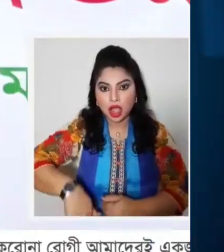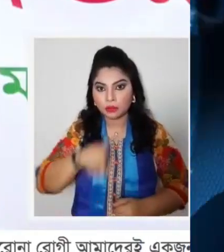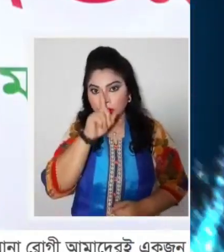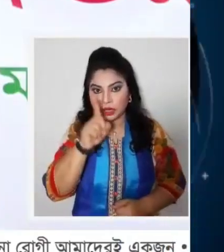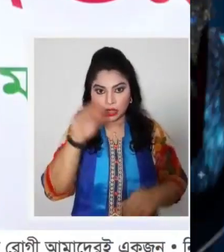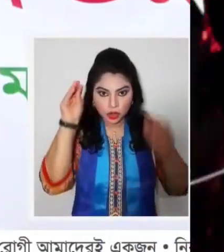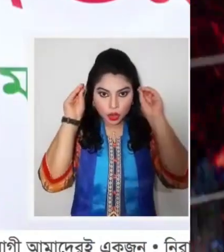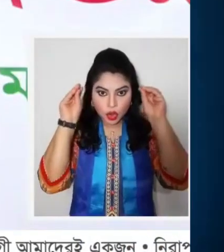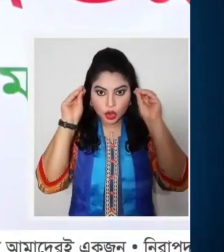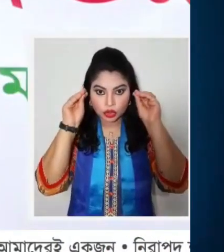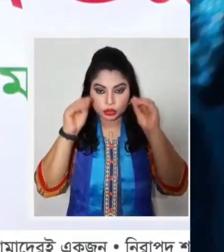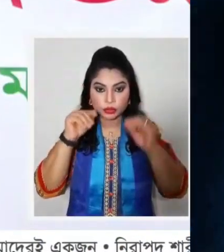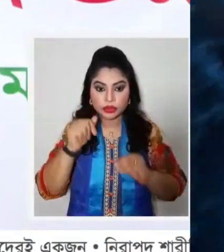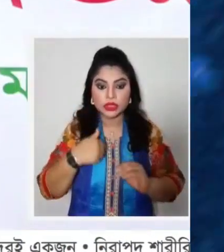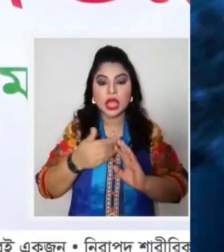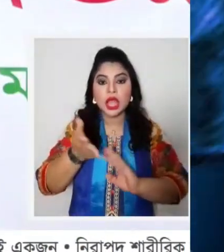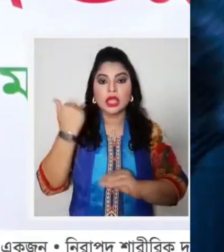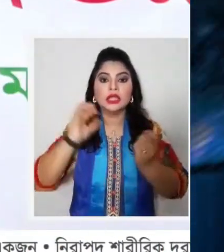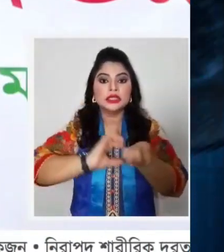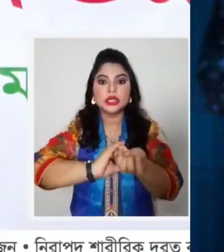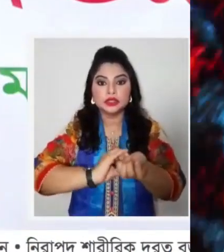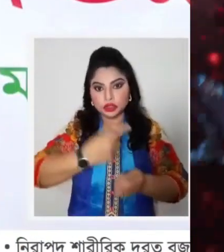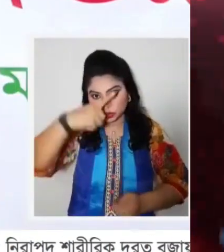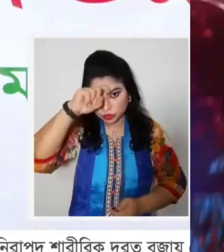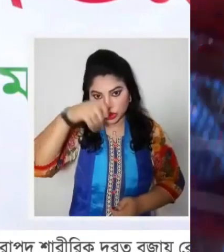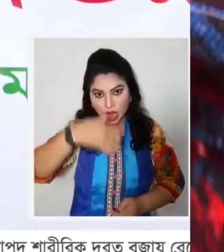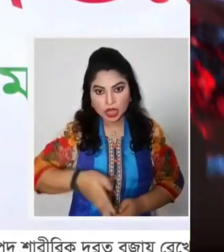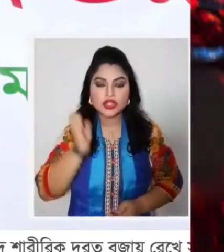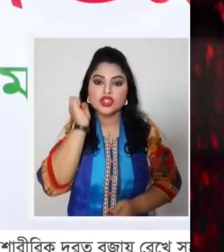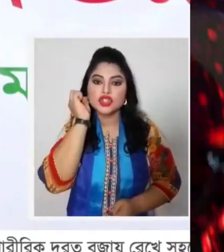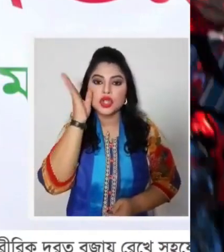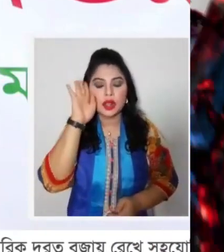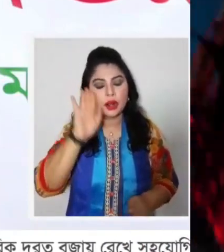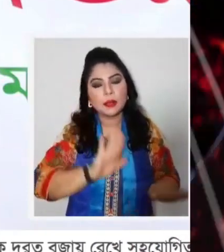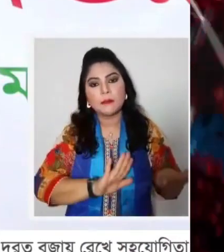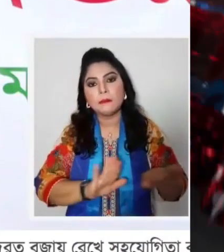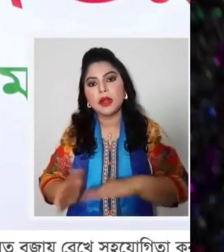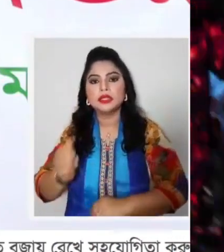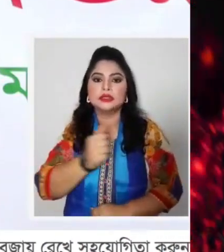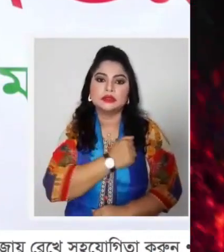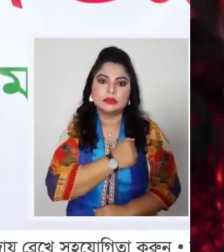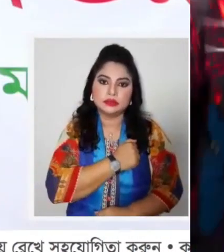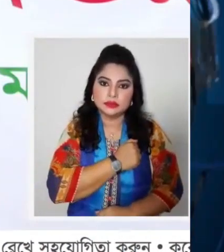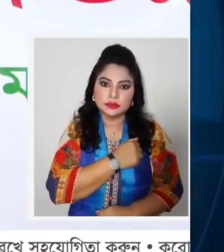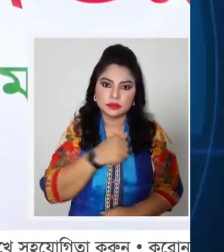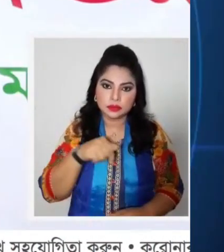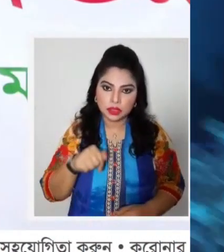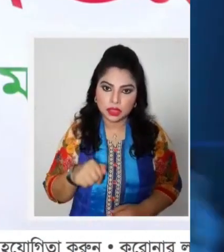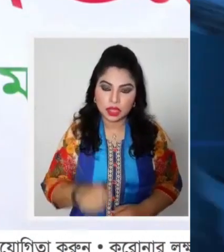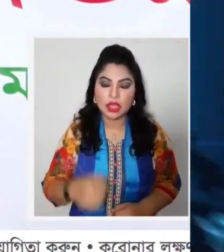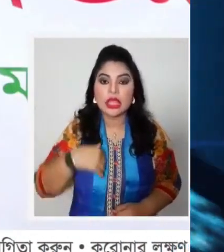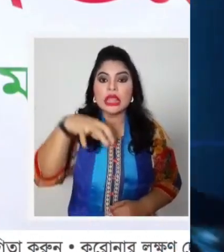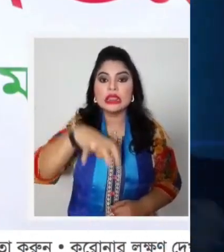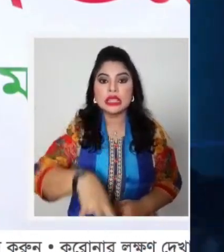অতি দুঃখের সাথে জানাচ্ছি, আওয়ামী লীগের বর্ষীয়ান নেতা, আওয়ামী লীগের উপদেষ্টা মণ্ডলীর সদস্য, প্রাক্তন স্বাস্থ্যমন্ত্রী আজ